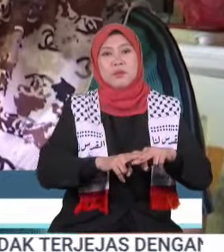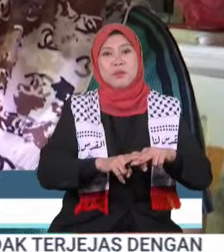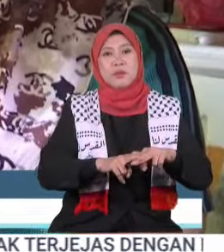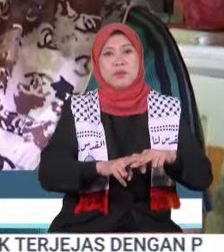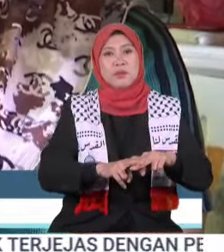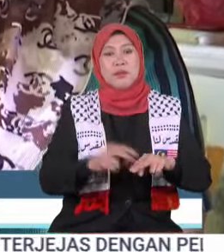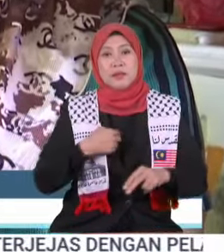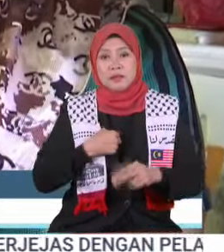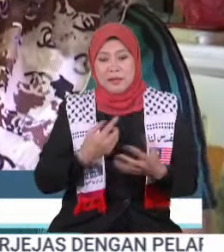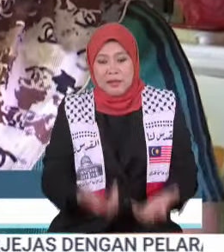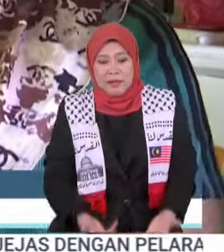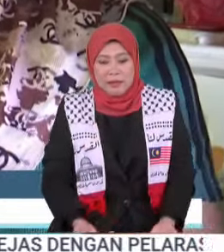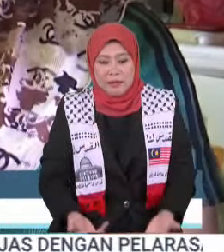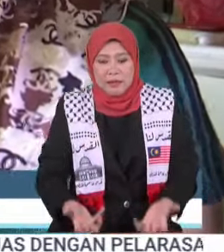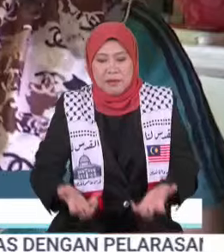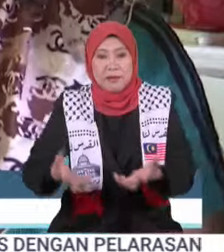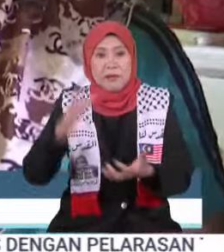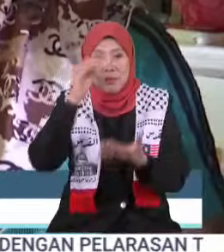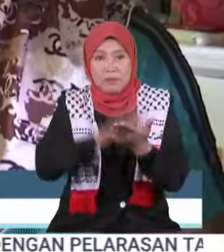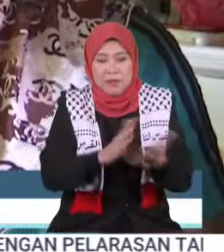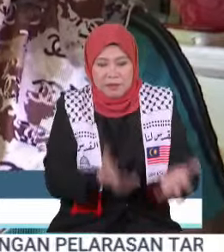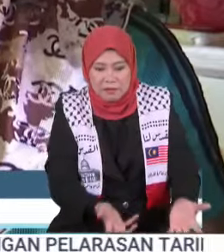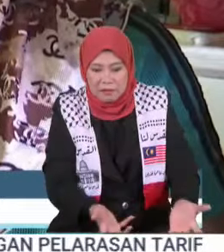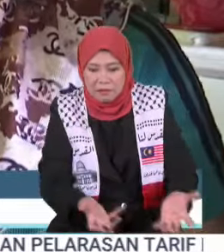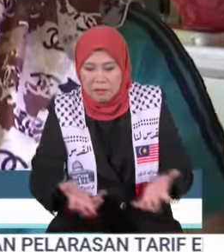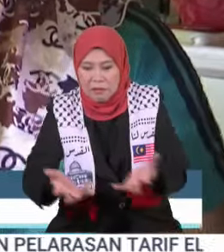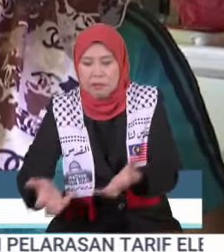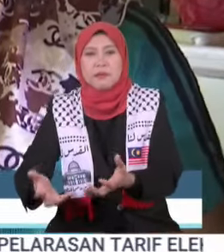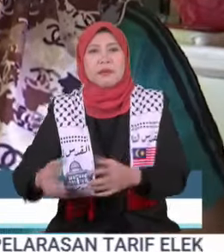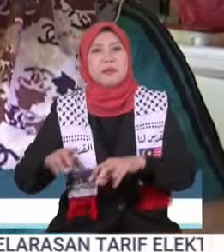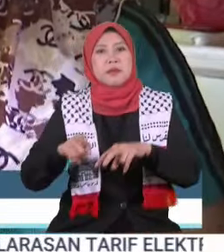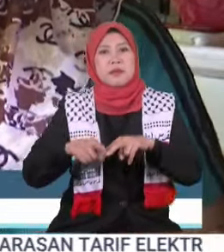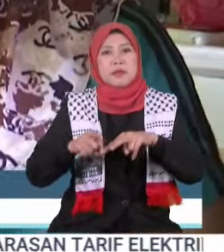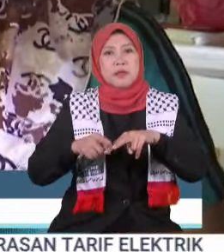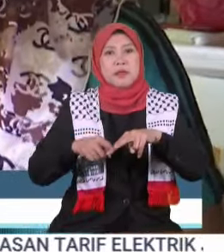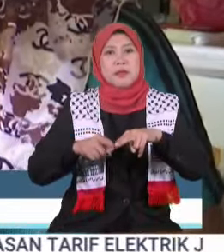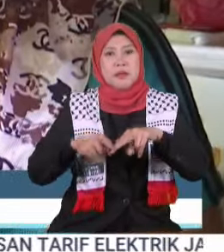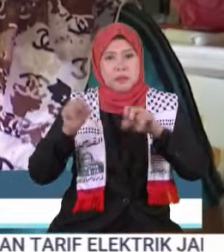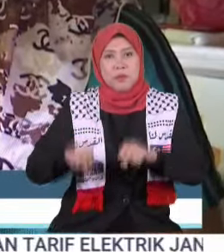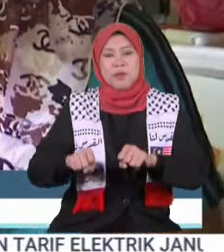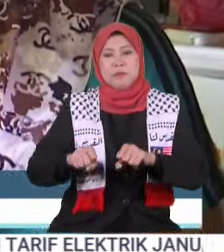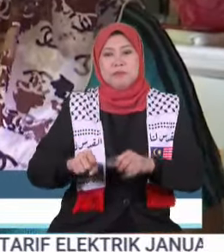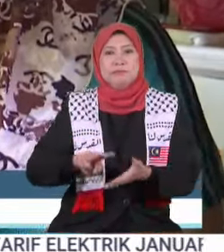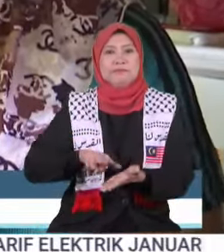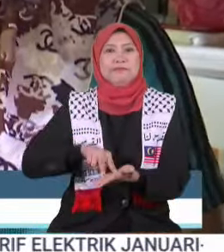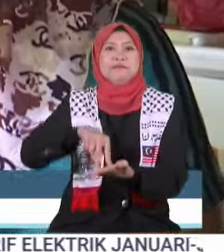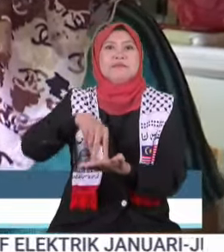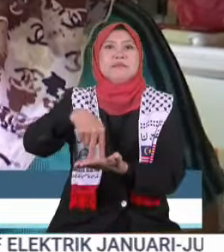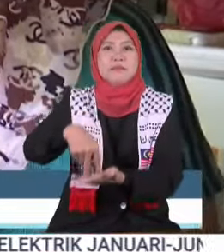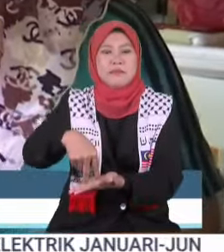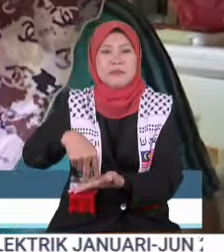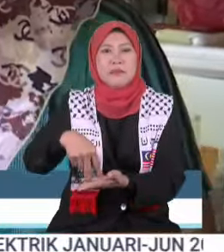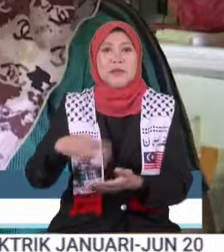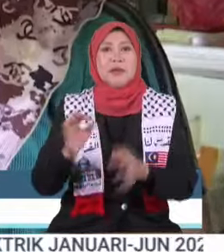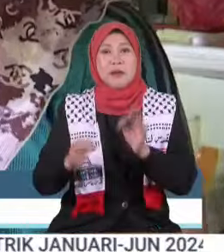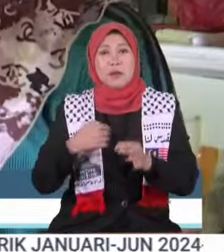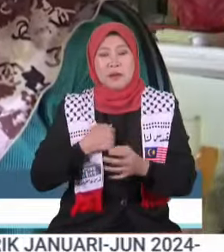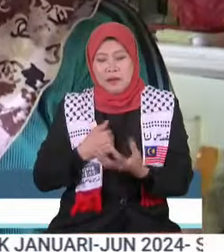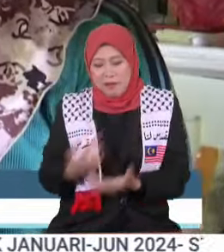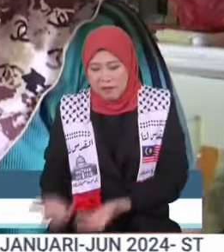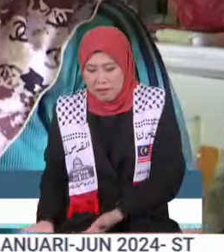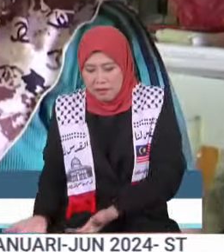lepas tu bila Kak nak angkat dia pun mana lutut dia boleh tolak sendiri bangun kalau tidak kaklah semua